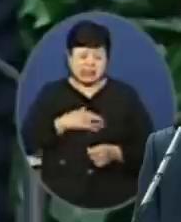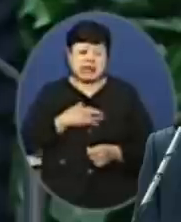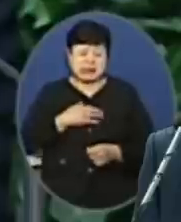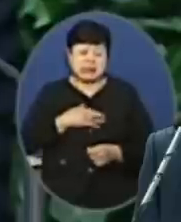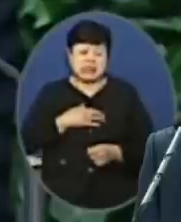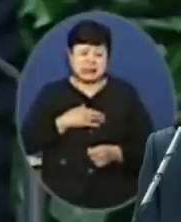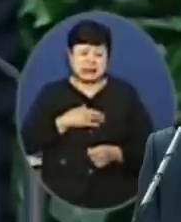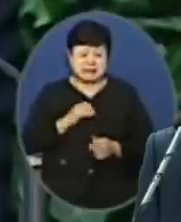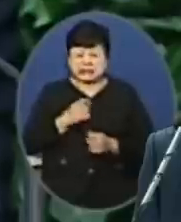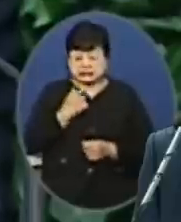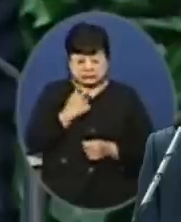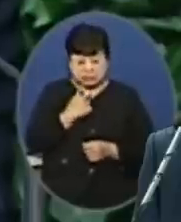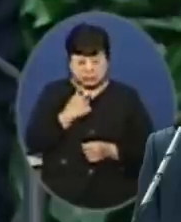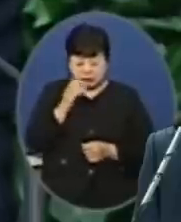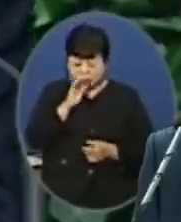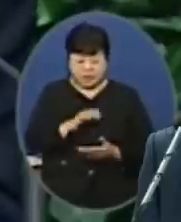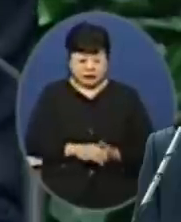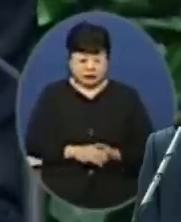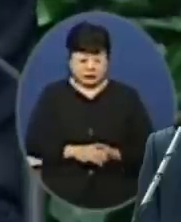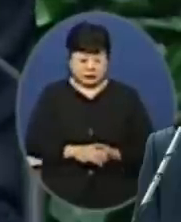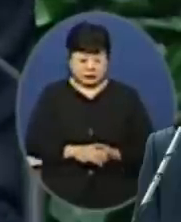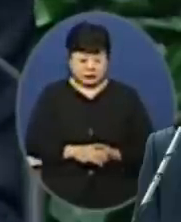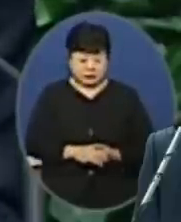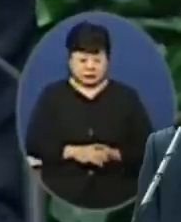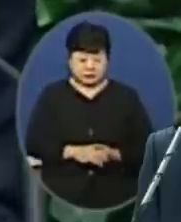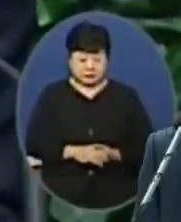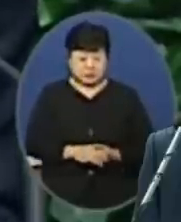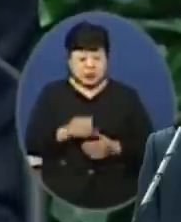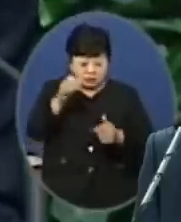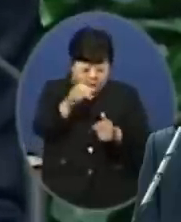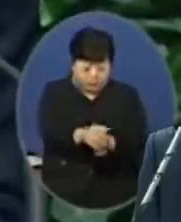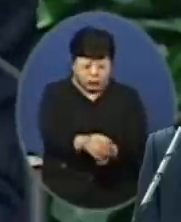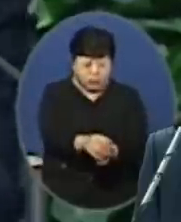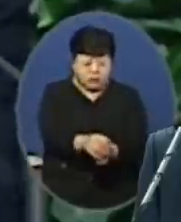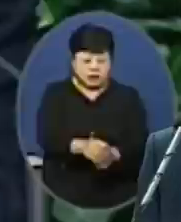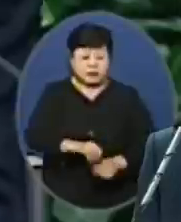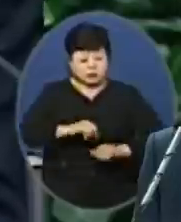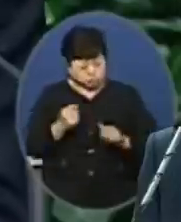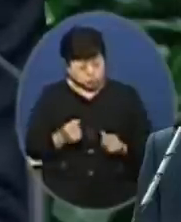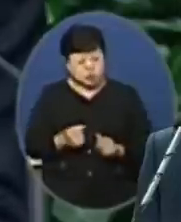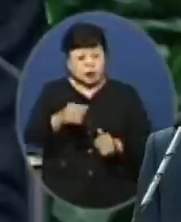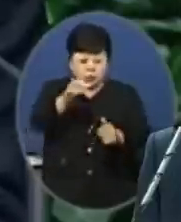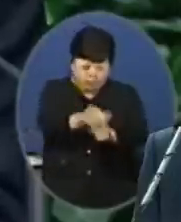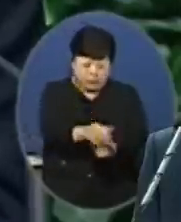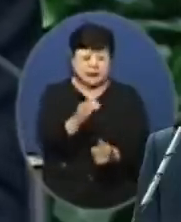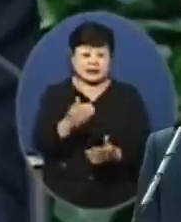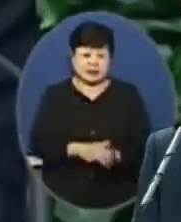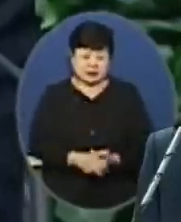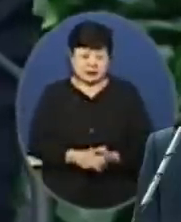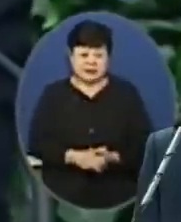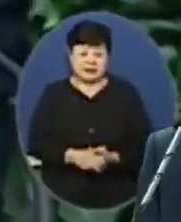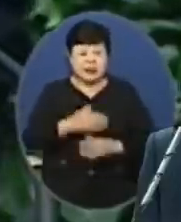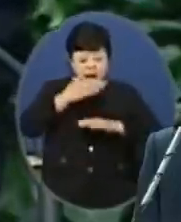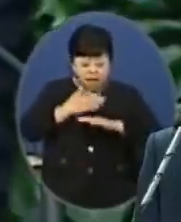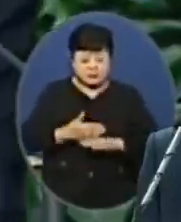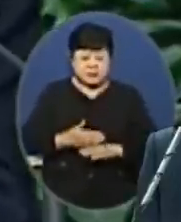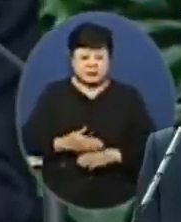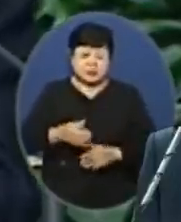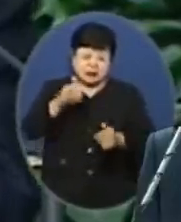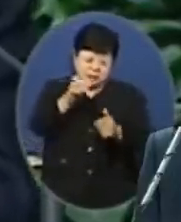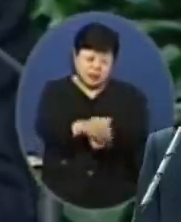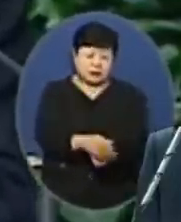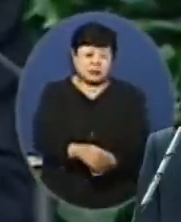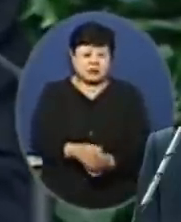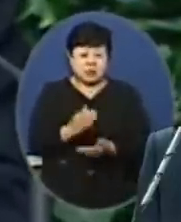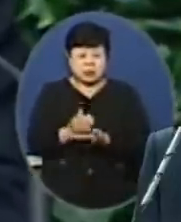내가 왜 맡겨요? 그렇게 하면 안 됩니다. 맡기라 그러면 얼른 맡기십시오. 아이고 감사합니다. 이것도 맡기고